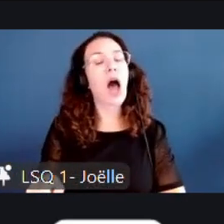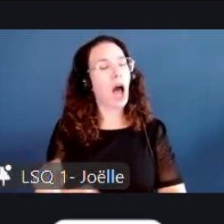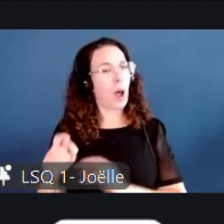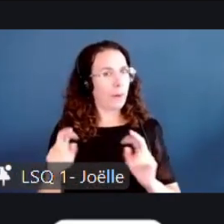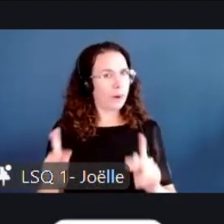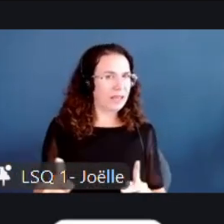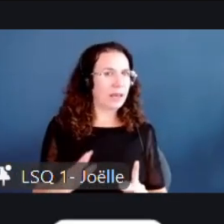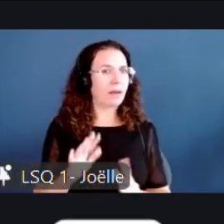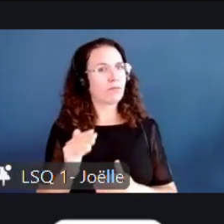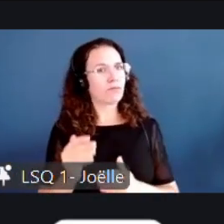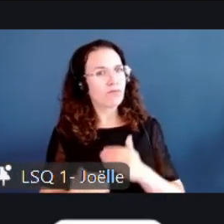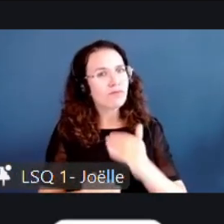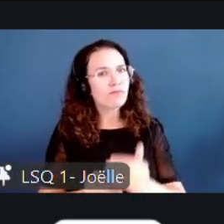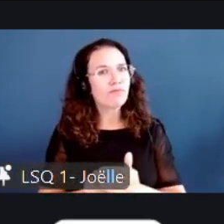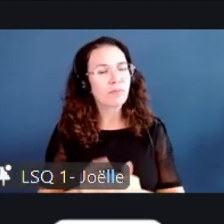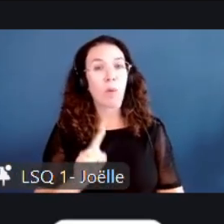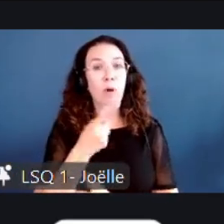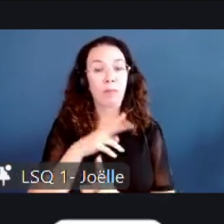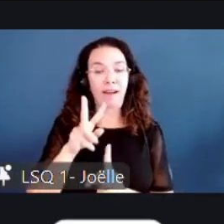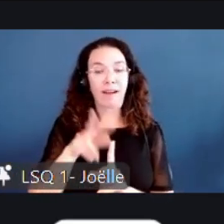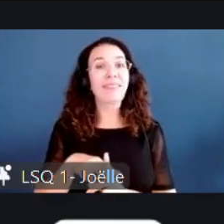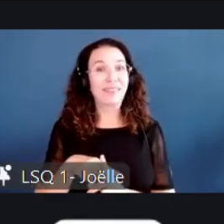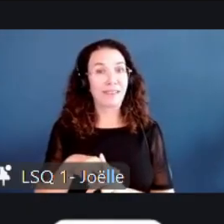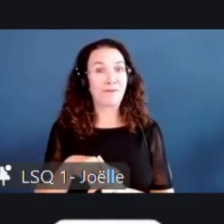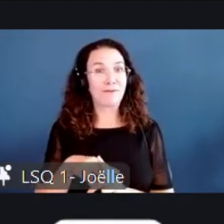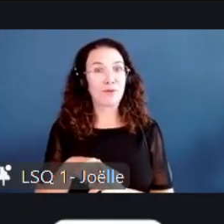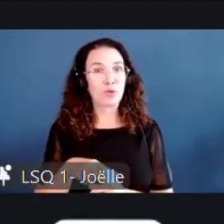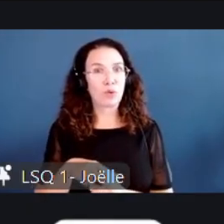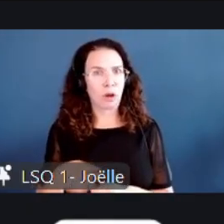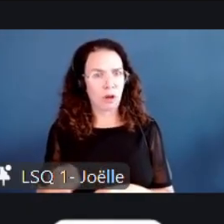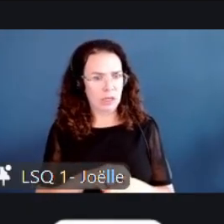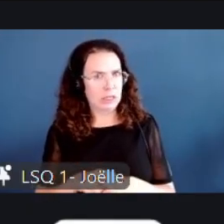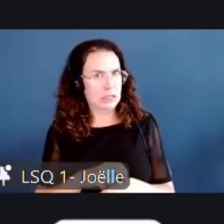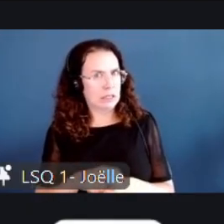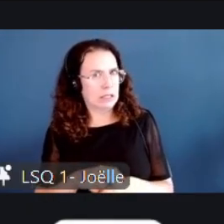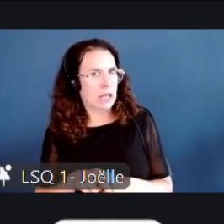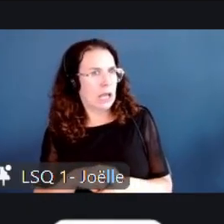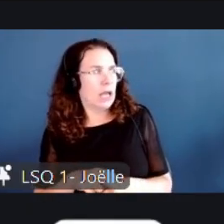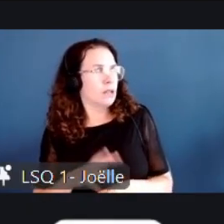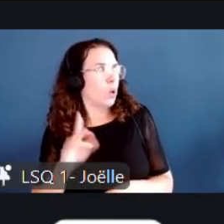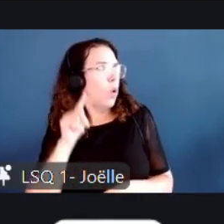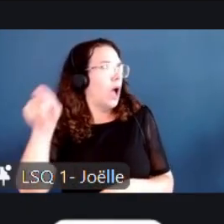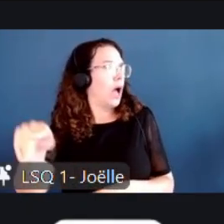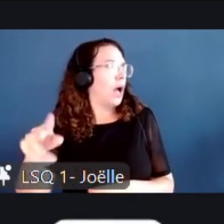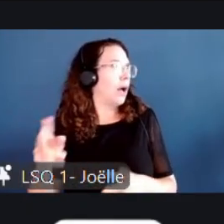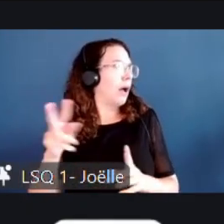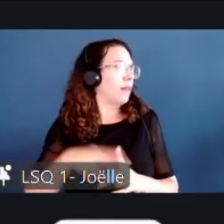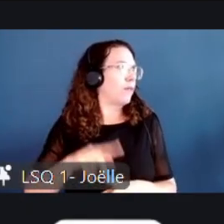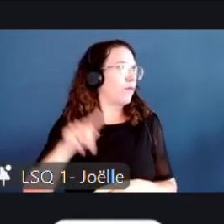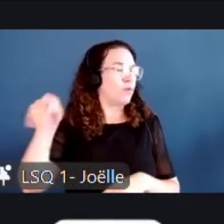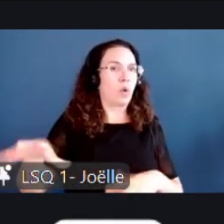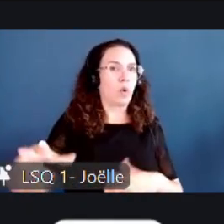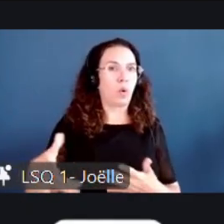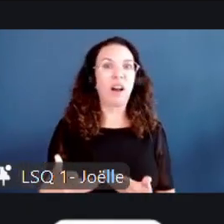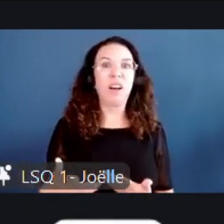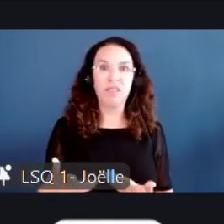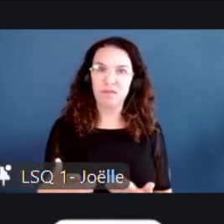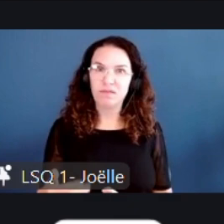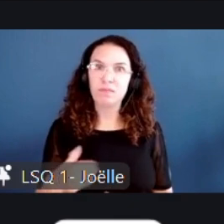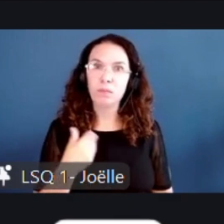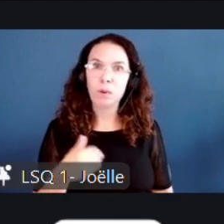Lors du premier rendez-vous, certaines personnes vivent un stress d'anticipation, potentiellement en anticipant